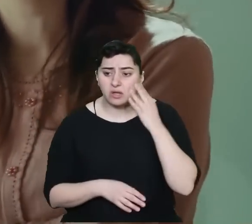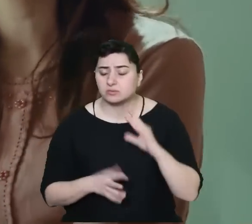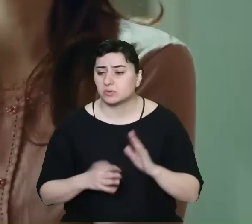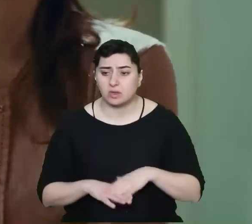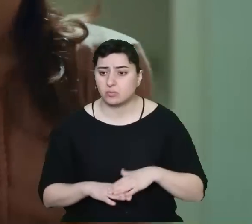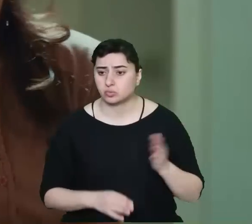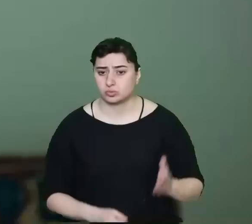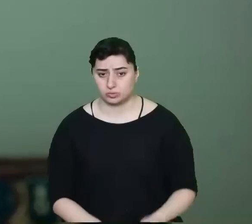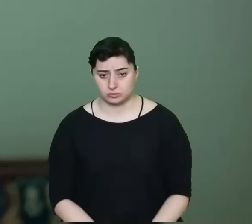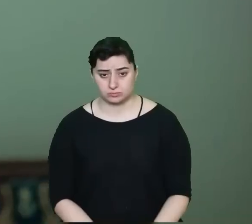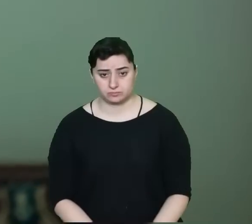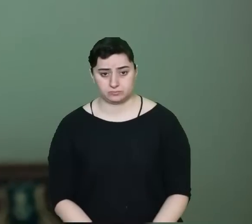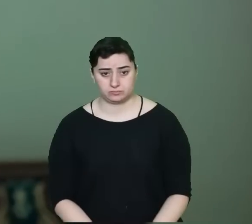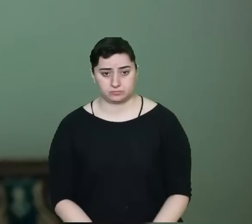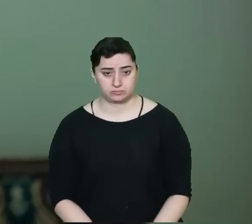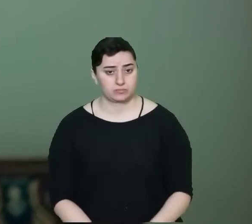adam?